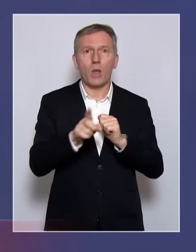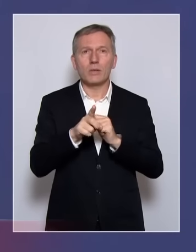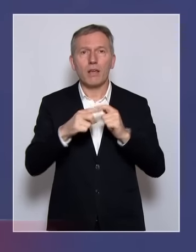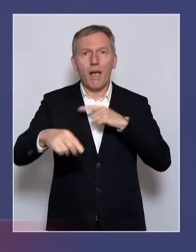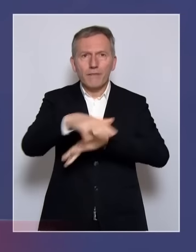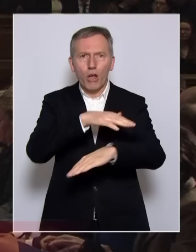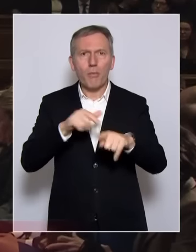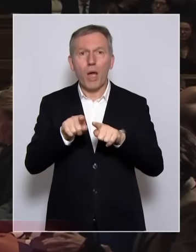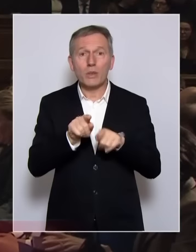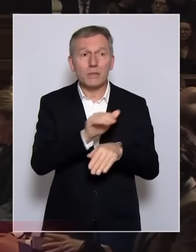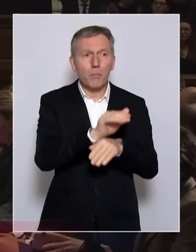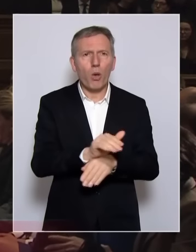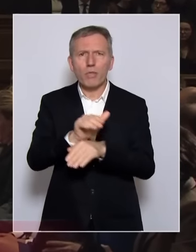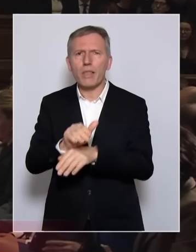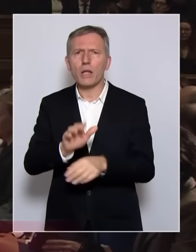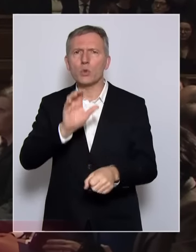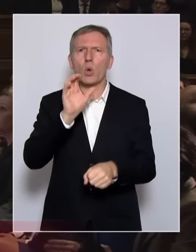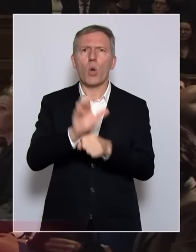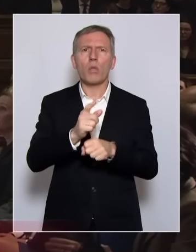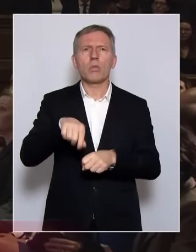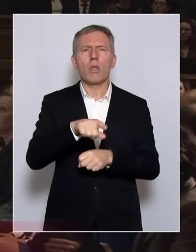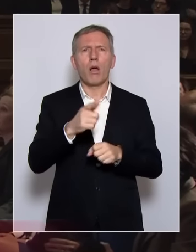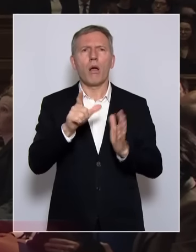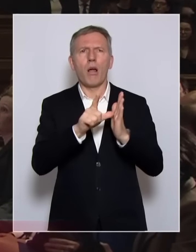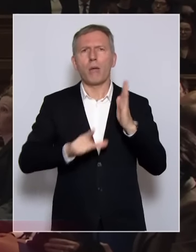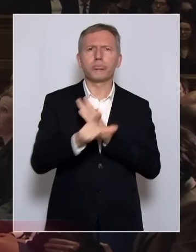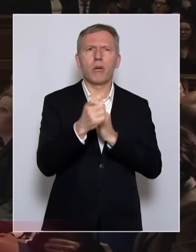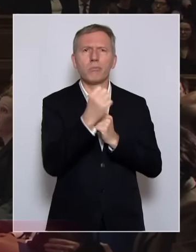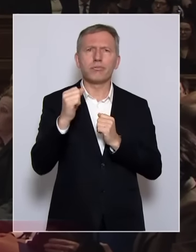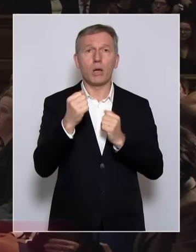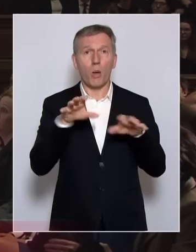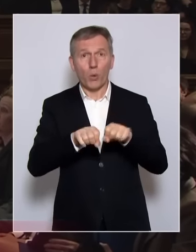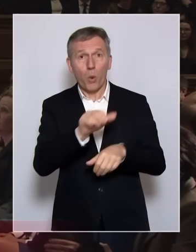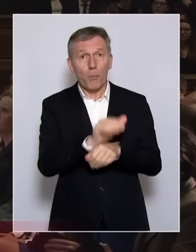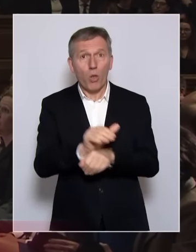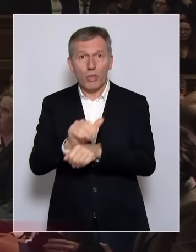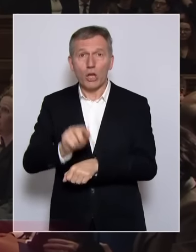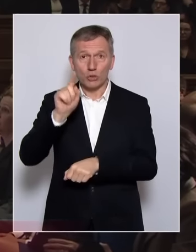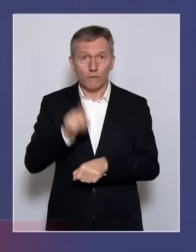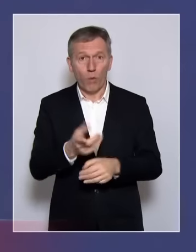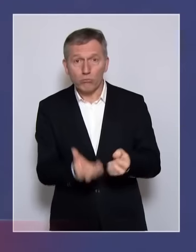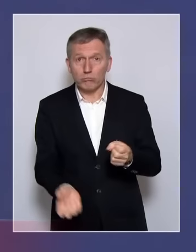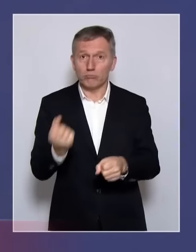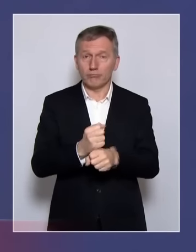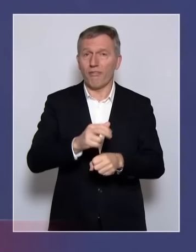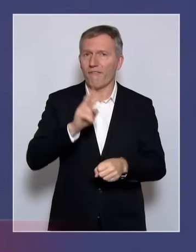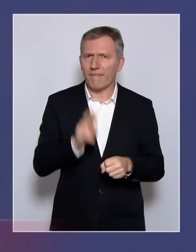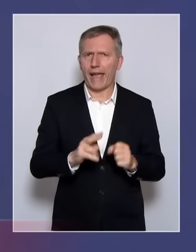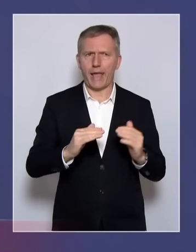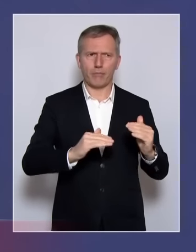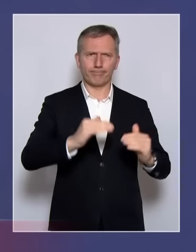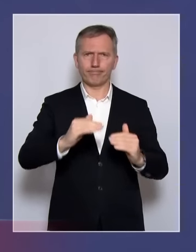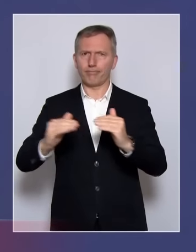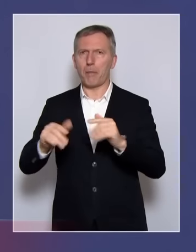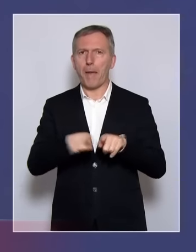protéger contre les pratiques déloyales nos producteurs et de les protéger avec une vraie mise en oeuvre homogène au niveau